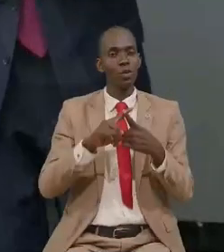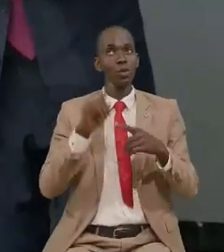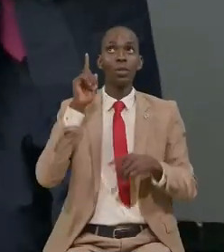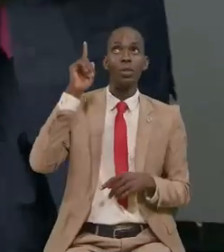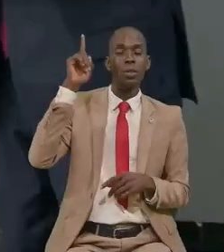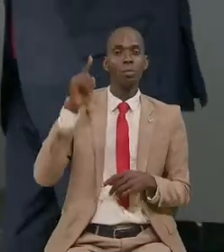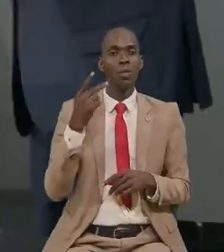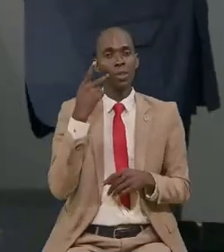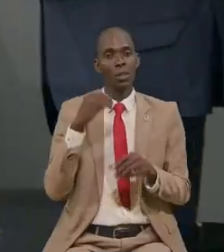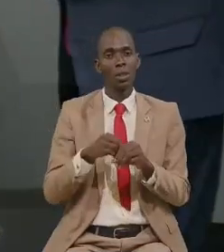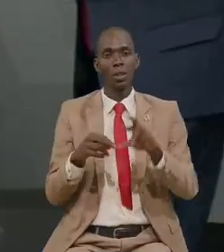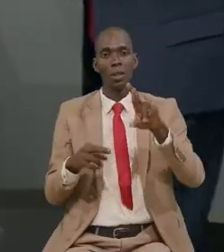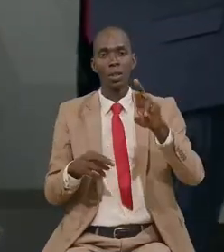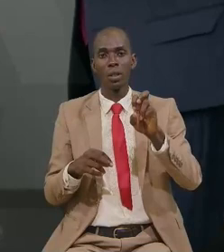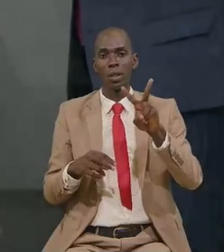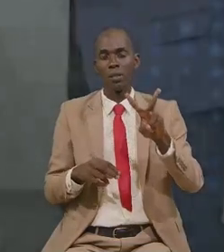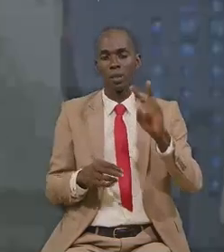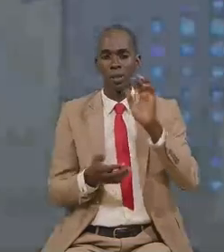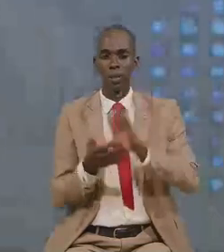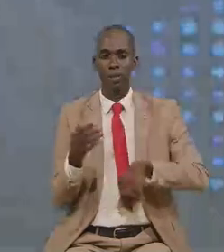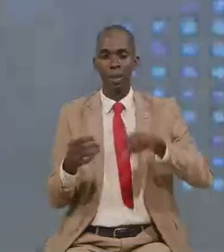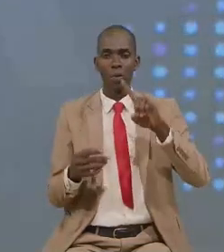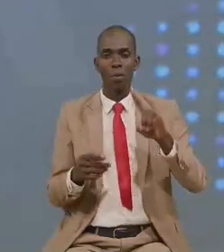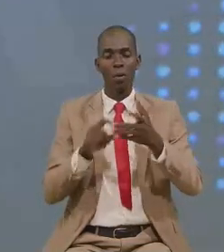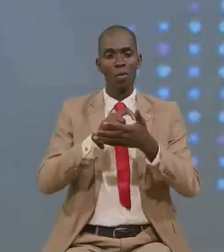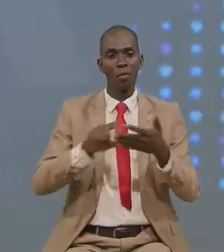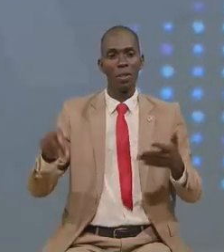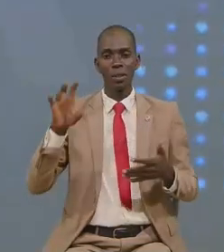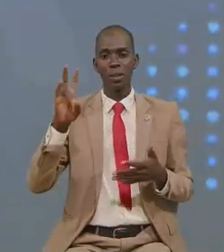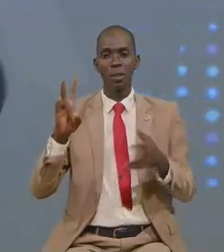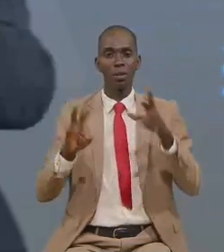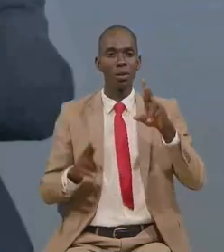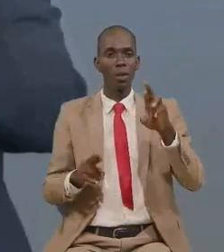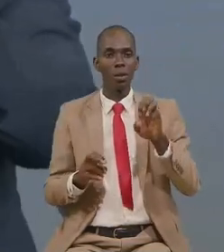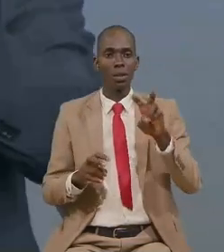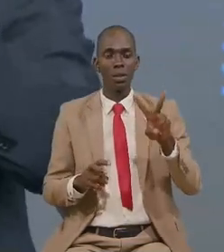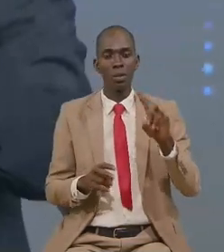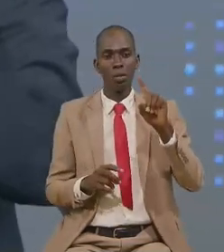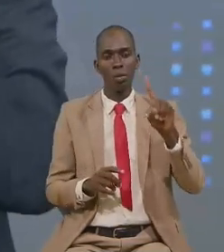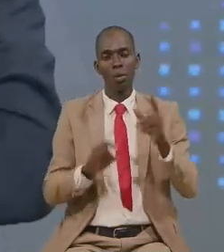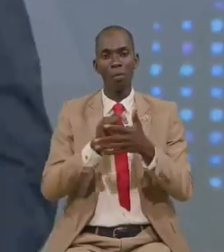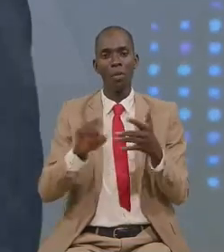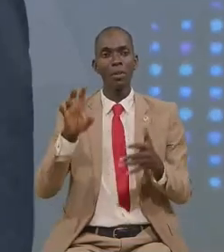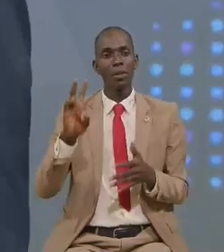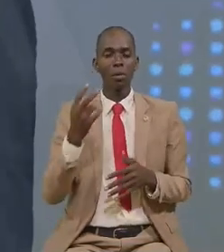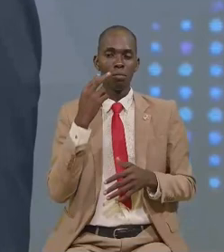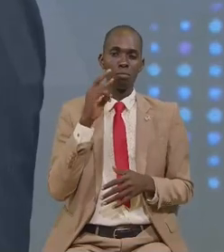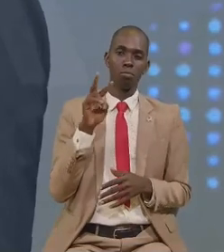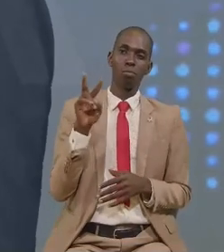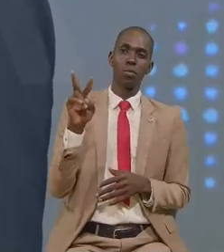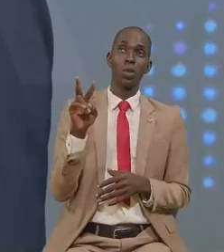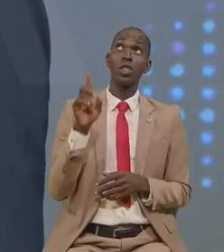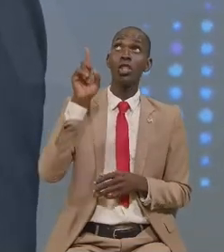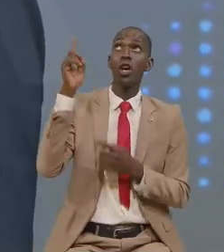1, on nous dit dans le verset 7, Apocalypse 1, verset 7, voici, il vient avec